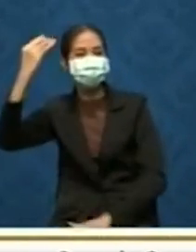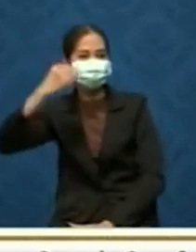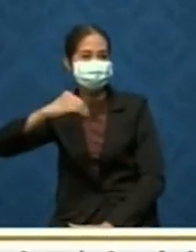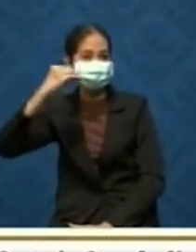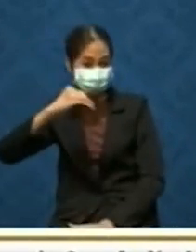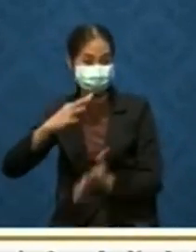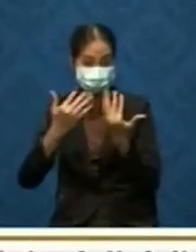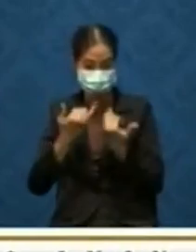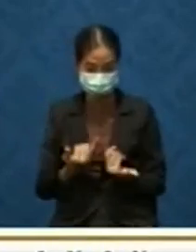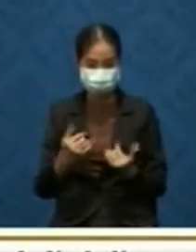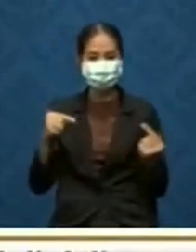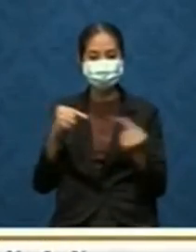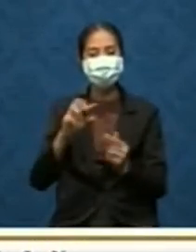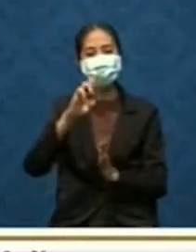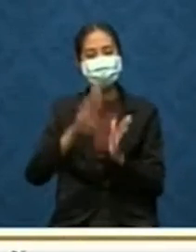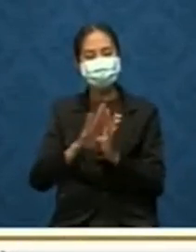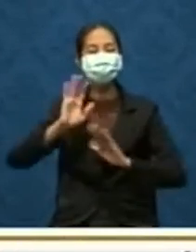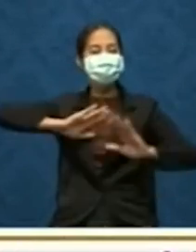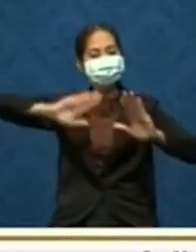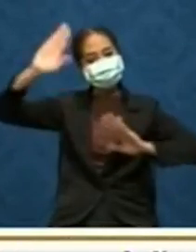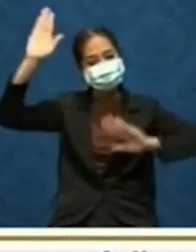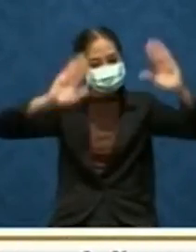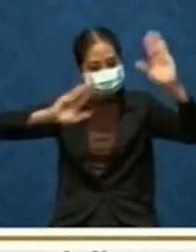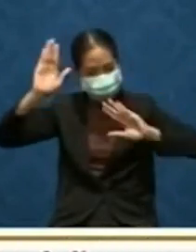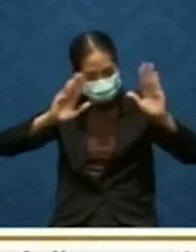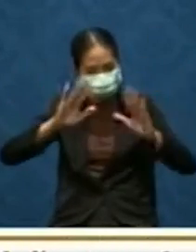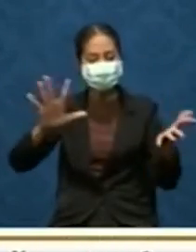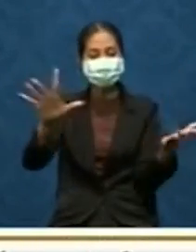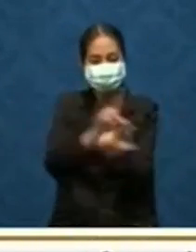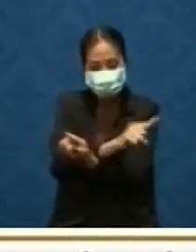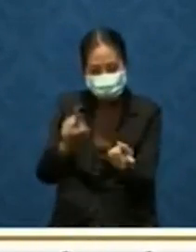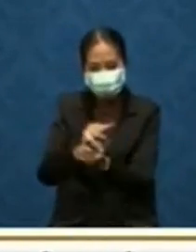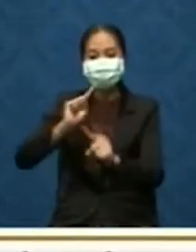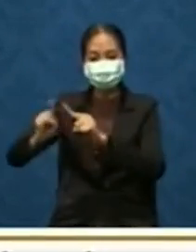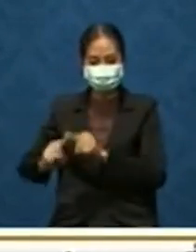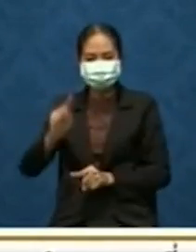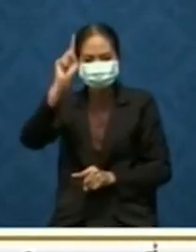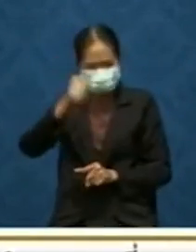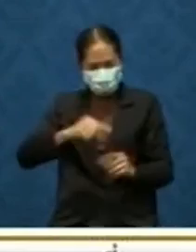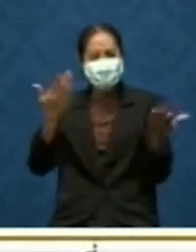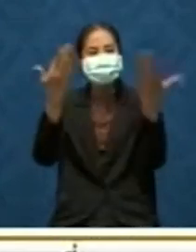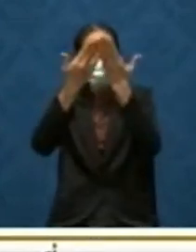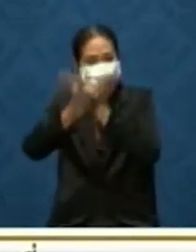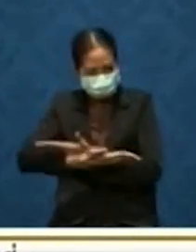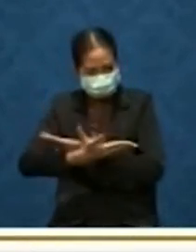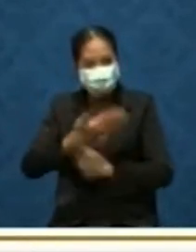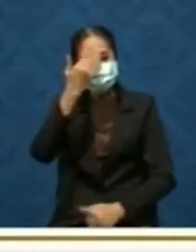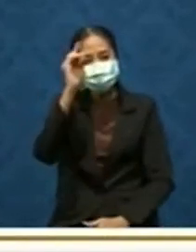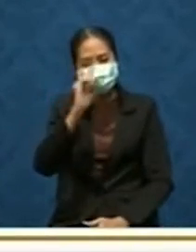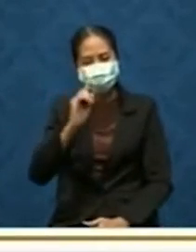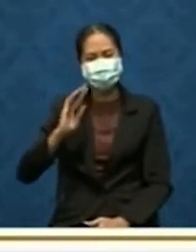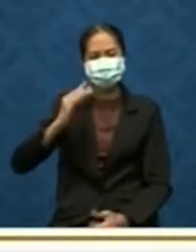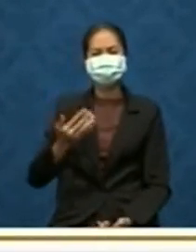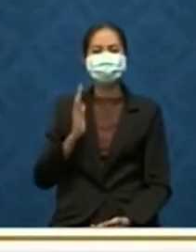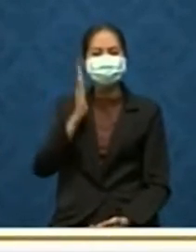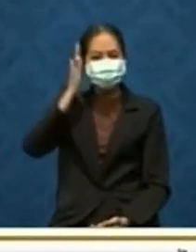ระบบประชาธิปไตยและในทุกสังคมต้องมีการเปลี่ยนแปลงความรู้สึกของยุคสมัยจะเปลี่ยนไปเรื่อย